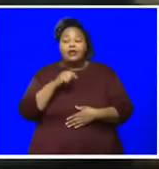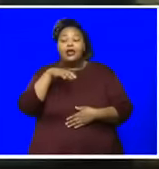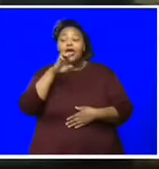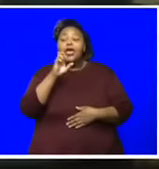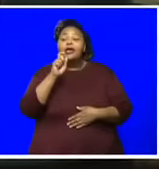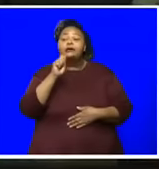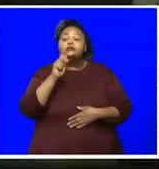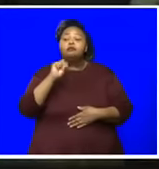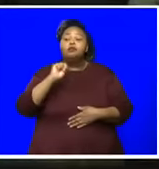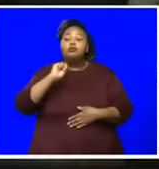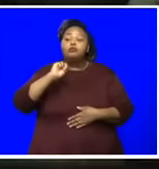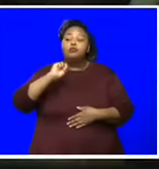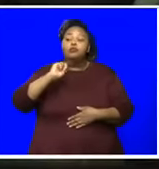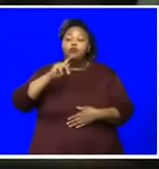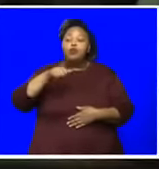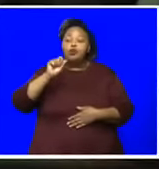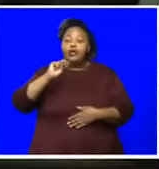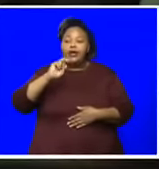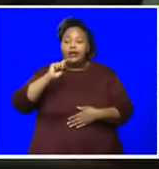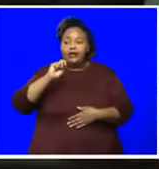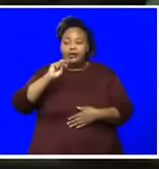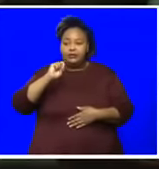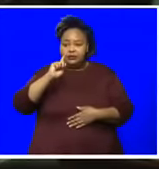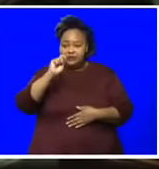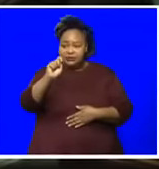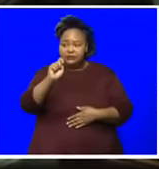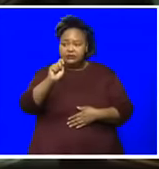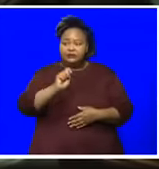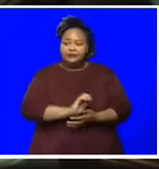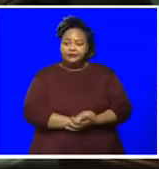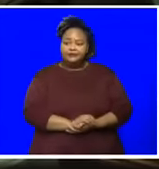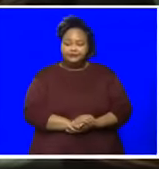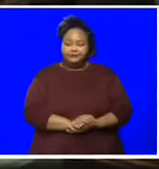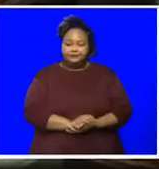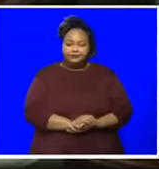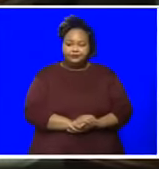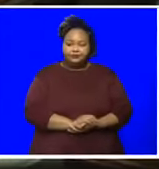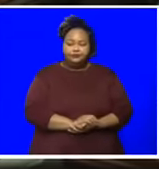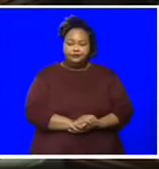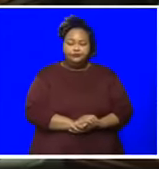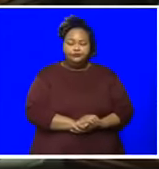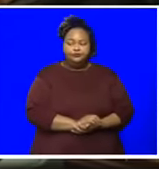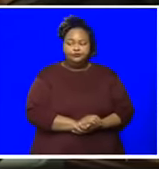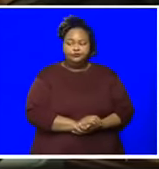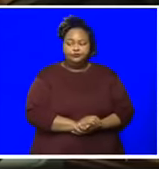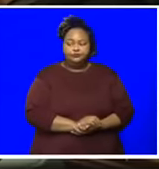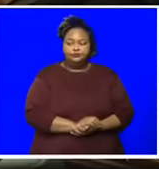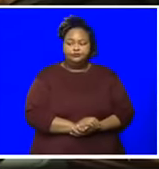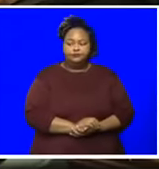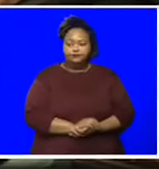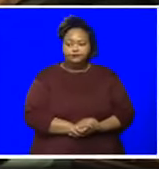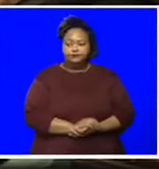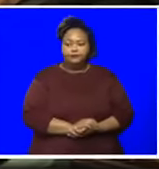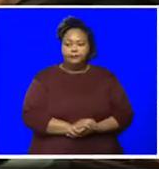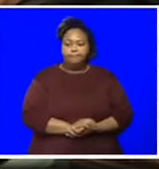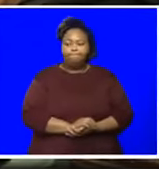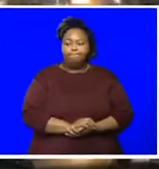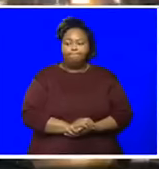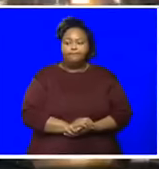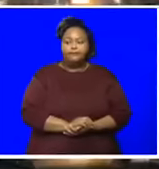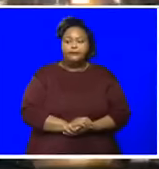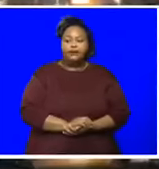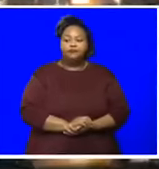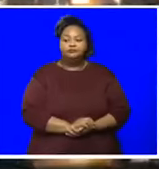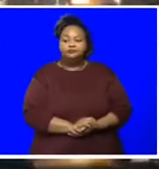yini. Tindzaba Eswatini TV kubika Themkosi Mavimbela nginanomfundo magagula ePhalamende.